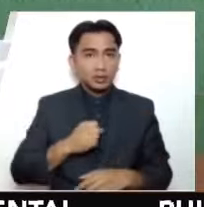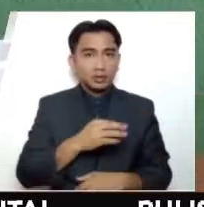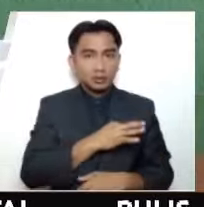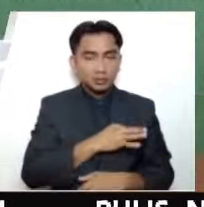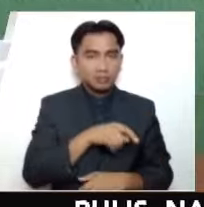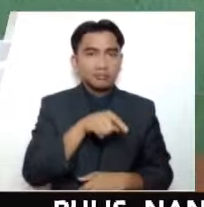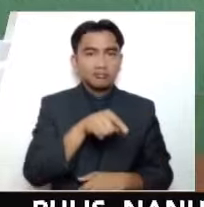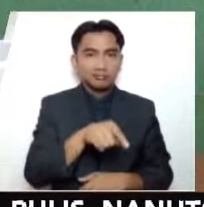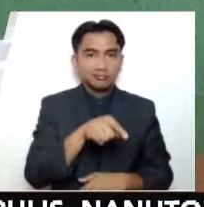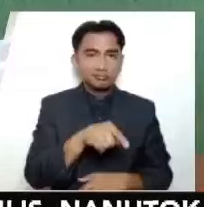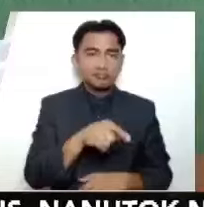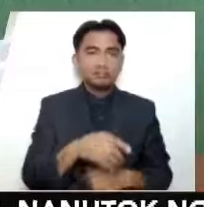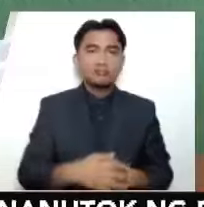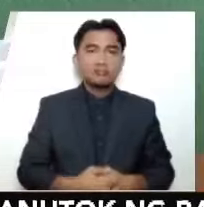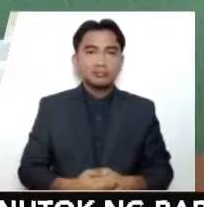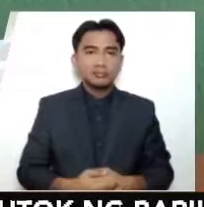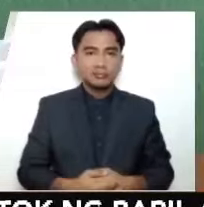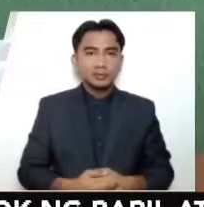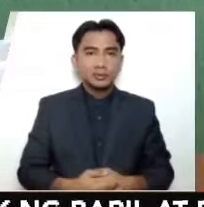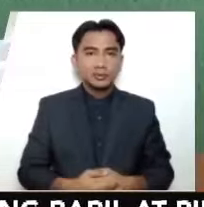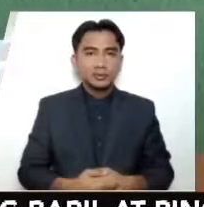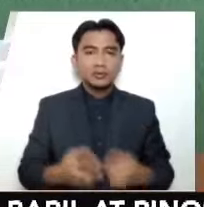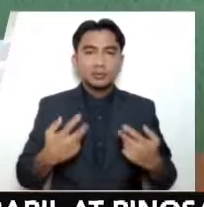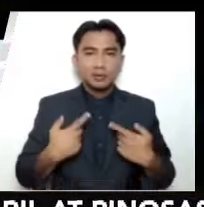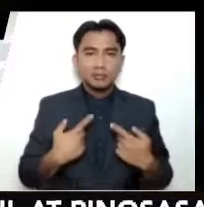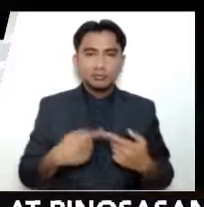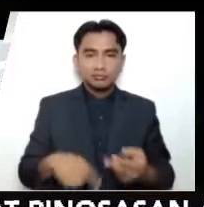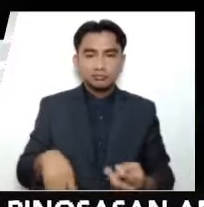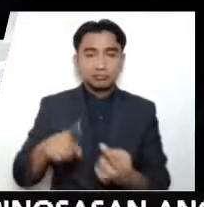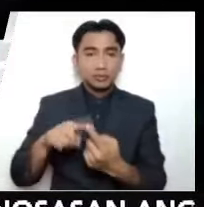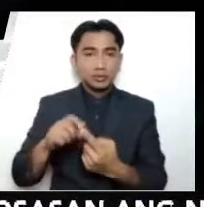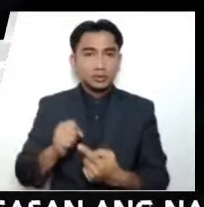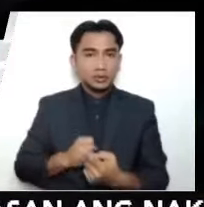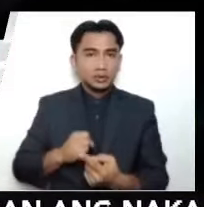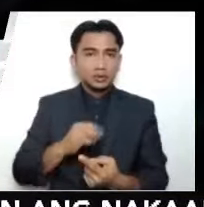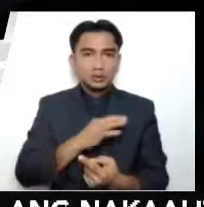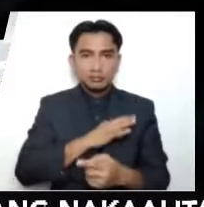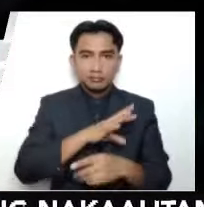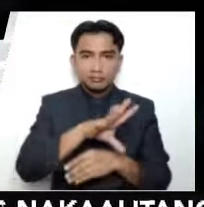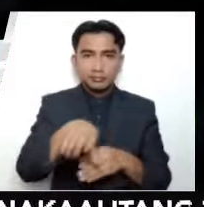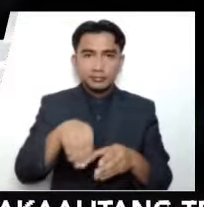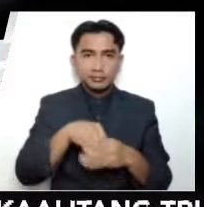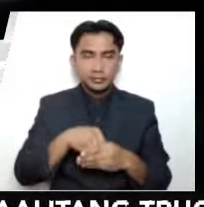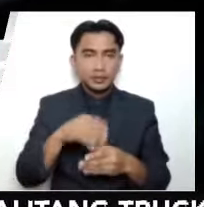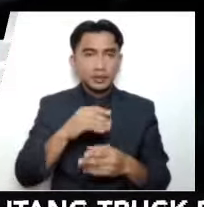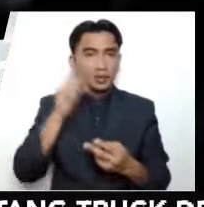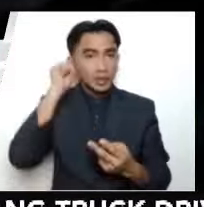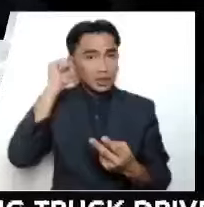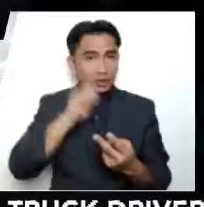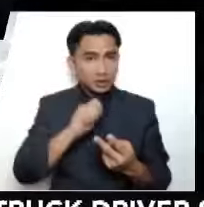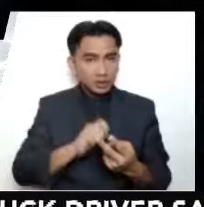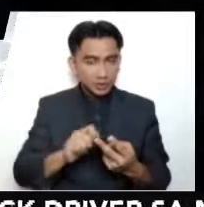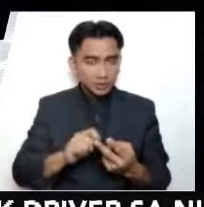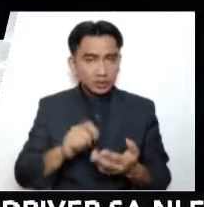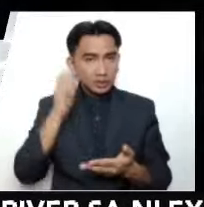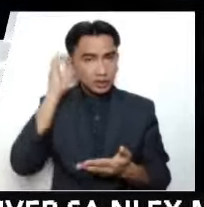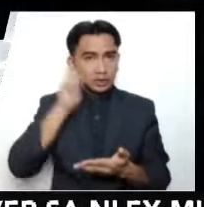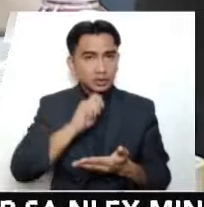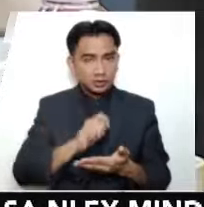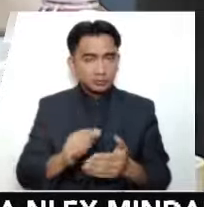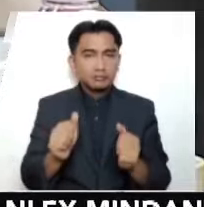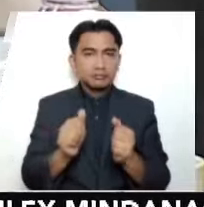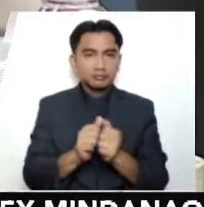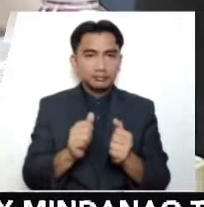dating alkalde, isa pang staff na si Geraldine Pepito, ang sekretarya ni Sual Pangasinan Mayor Liseldo Calugay na